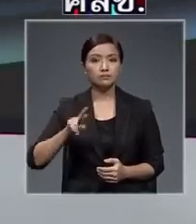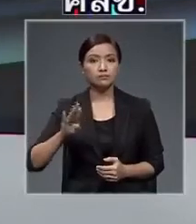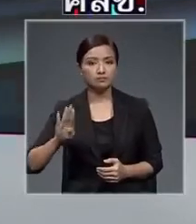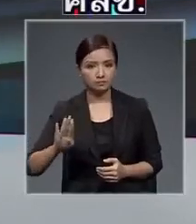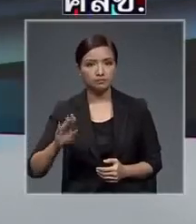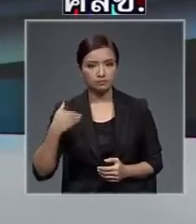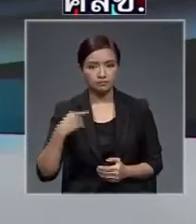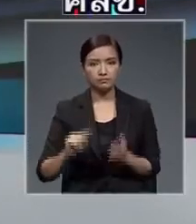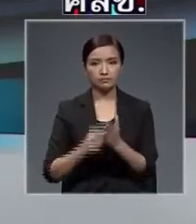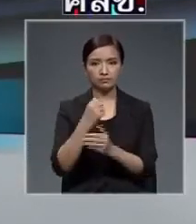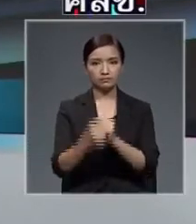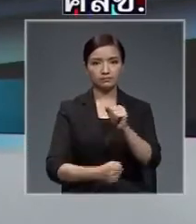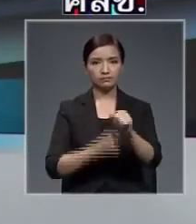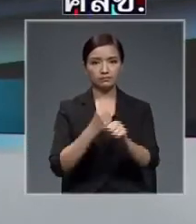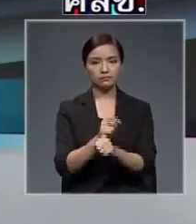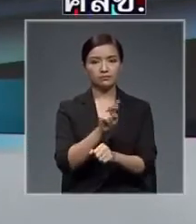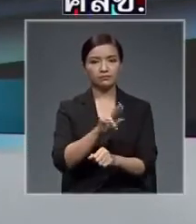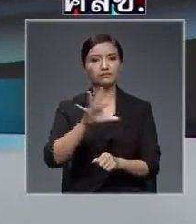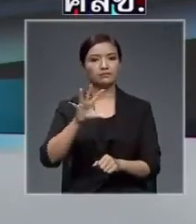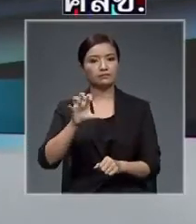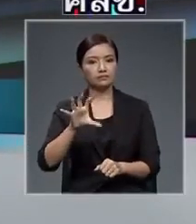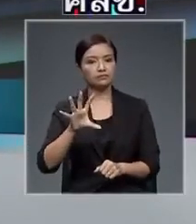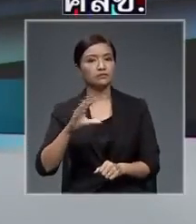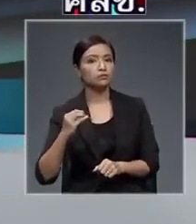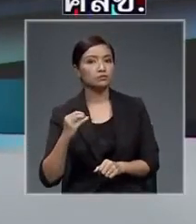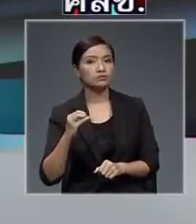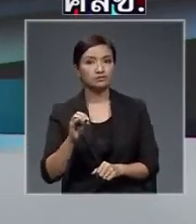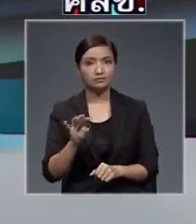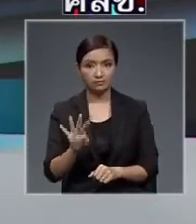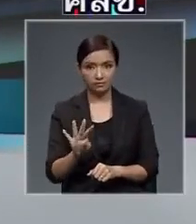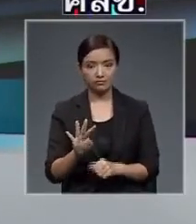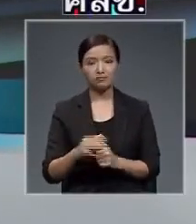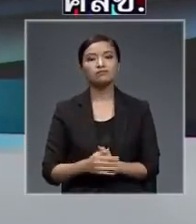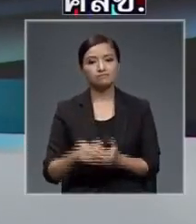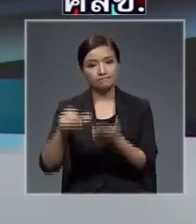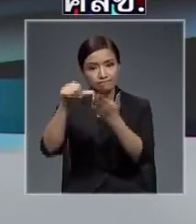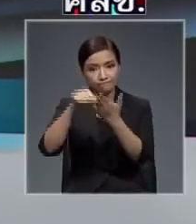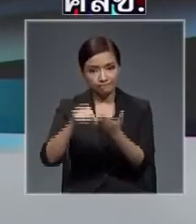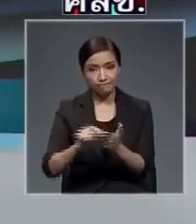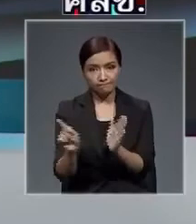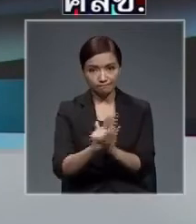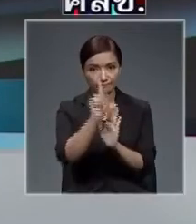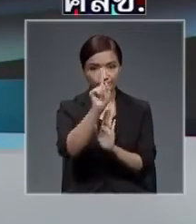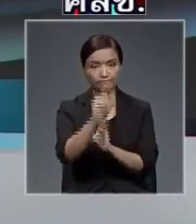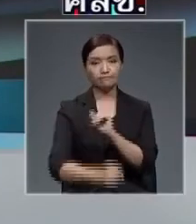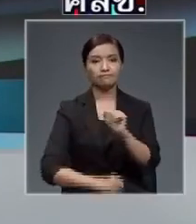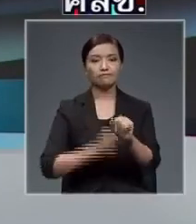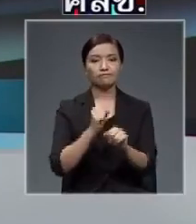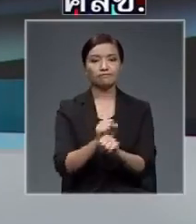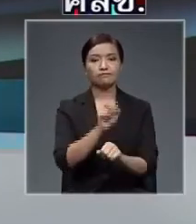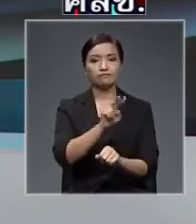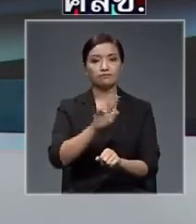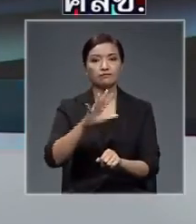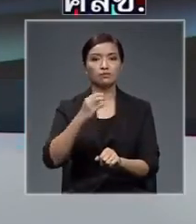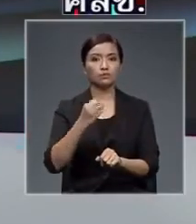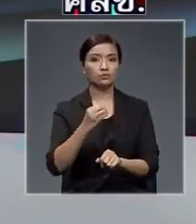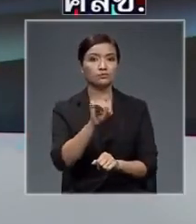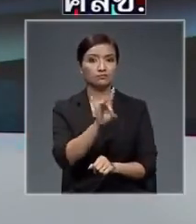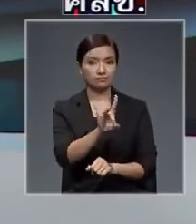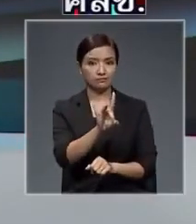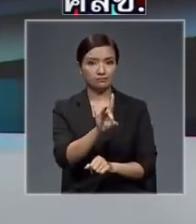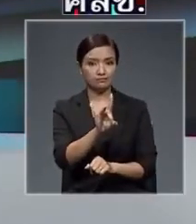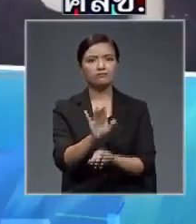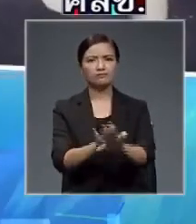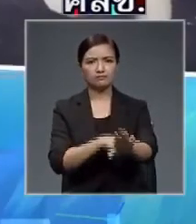าตั้งแต่ปีพุทธศักราช2504นะคะแล้วก็มีการแก้ไขไปครั้งหนึ่งพุทธศักราช2508 ค่ะ 50